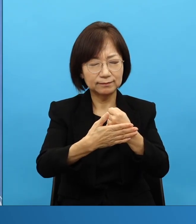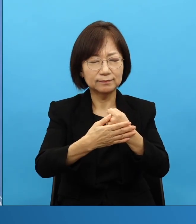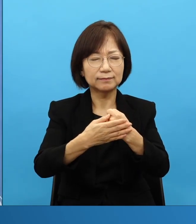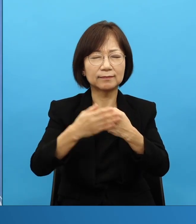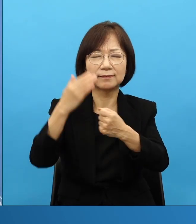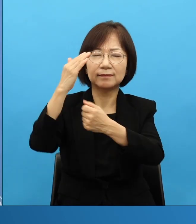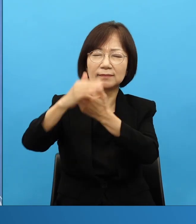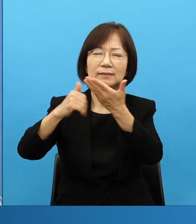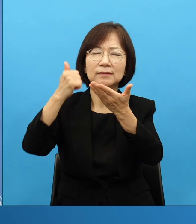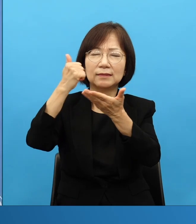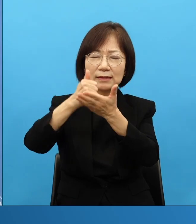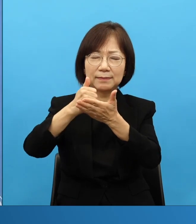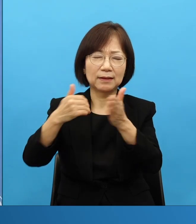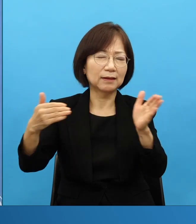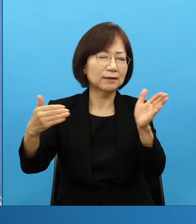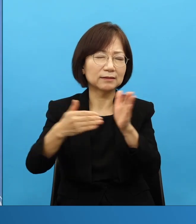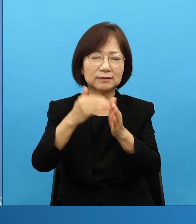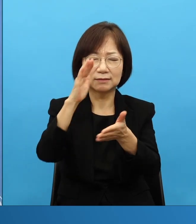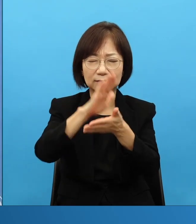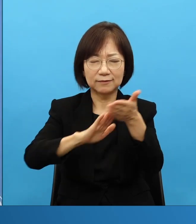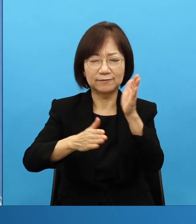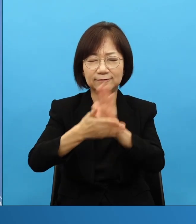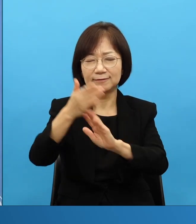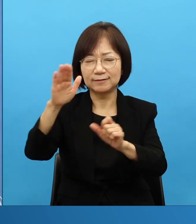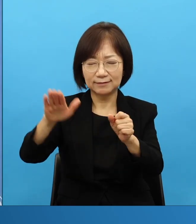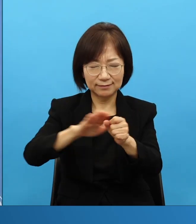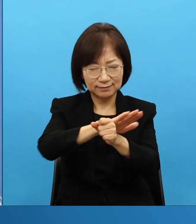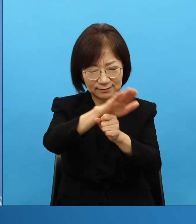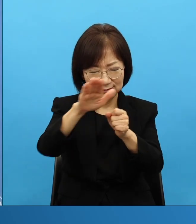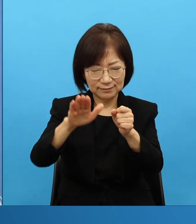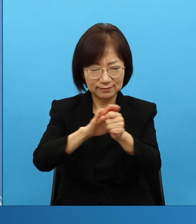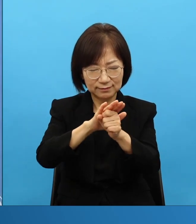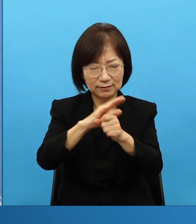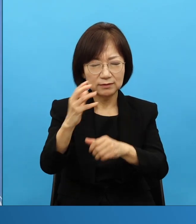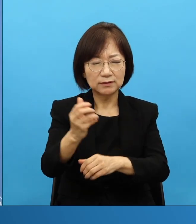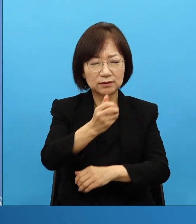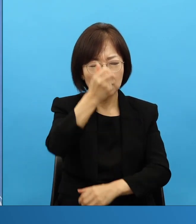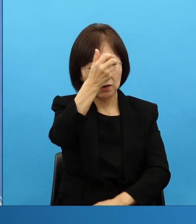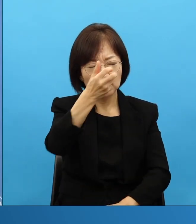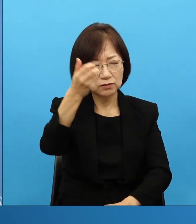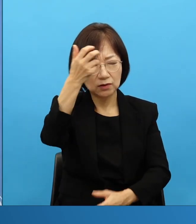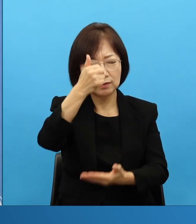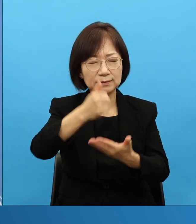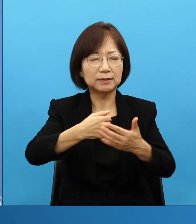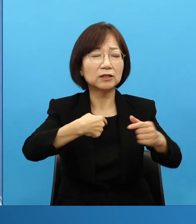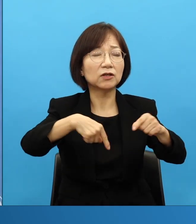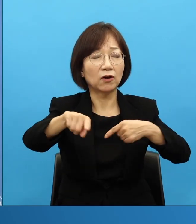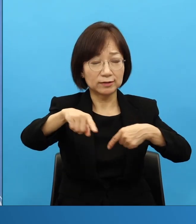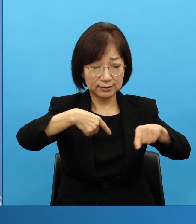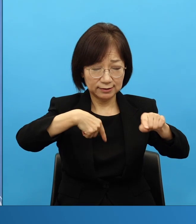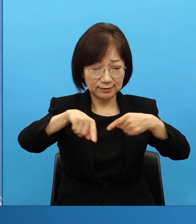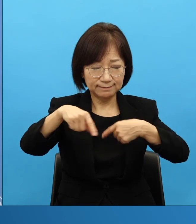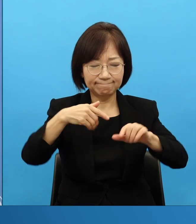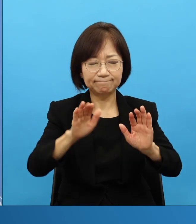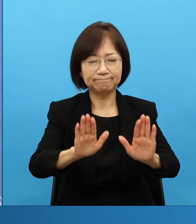problems, 하나님의 무한하신 사랑하심과 and the unending love of our Father God, 성령님의 역사하심이 and the working of the Holy Spirit,